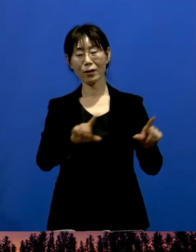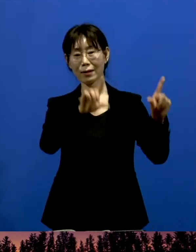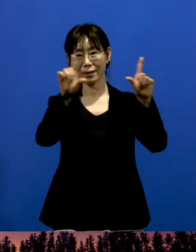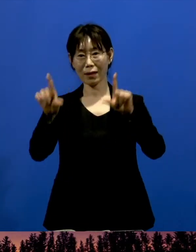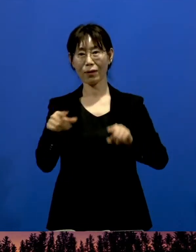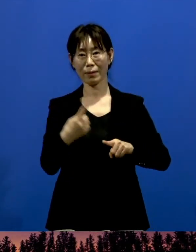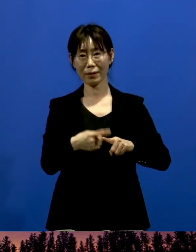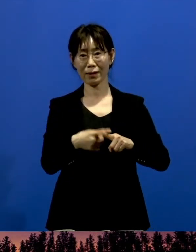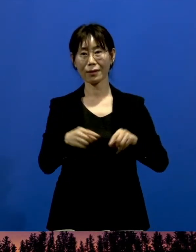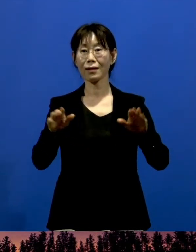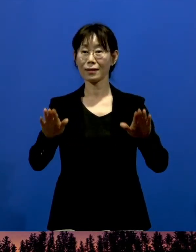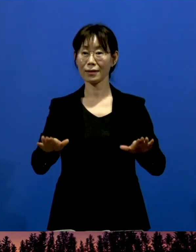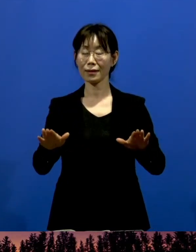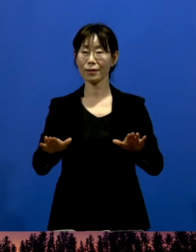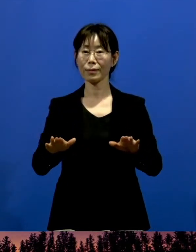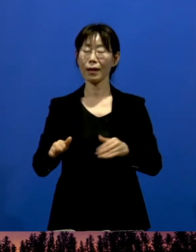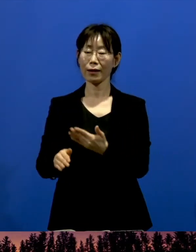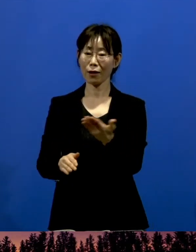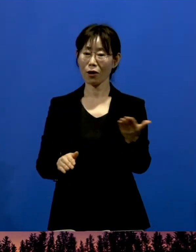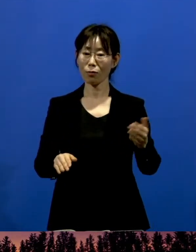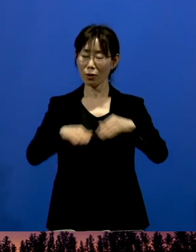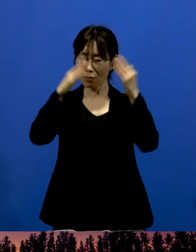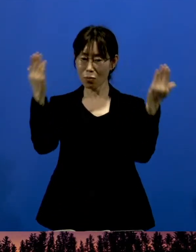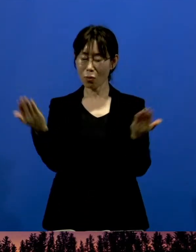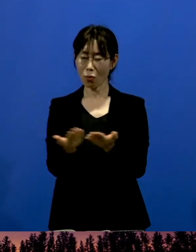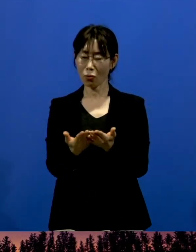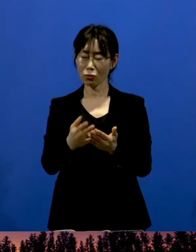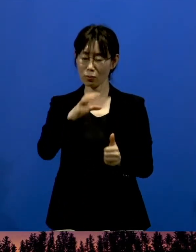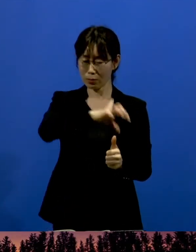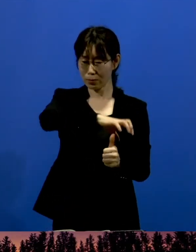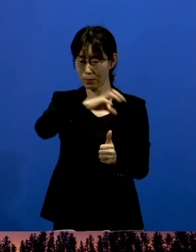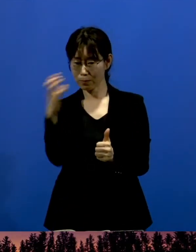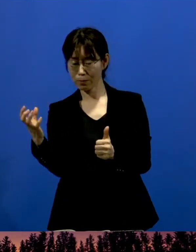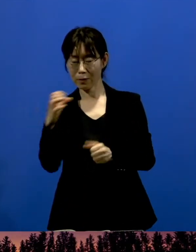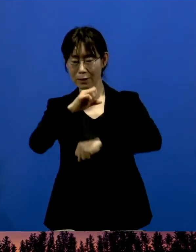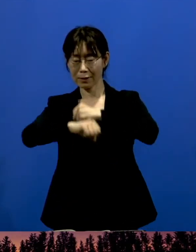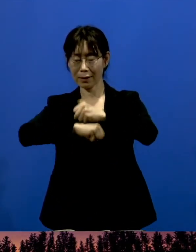오늘 이 밤에 여러분들의 모든 묶인 사슬, 우상이 무너지는 역사가 있기를 축원합니다.